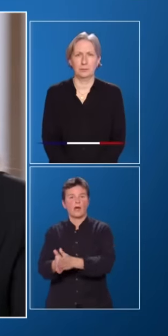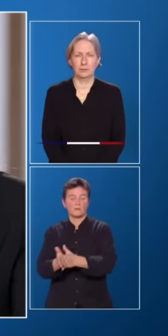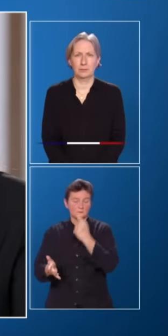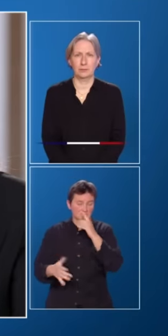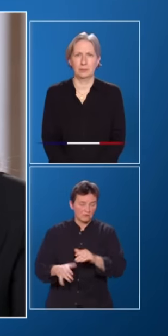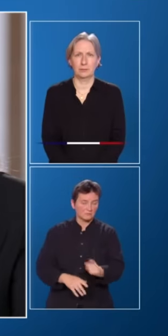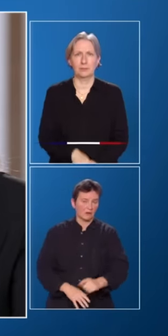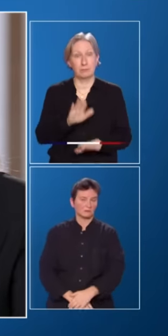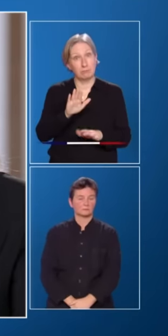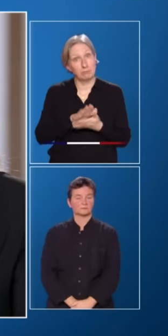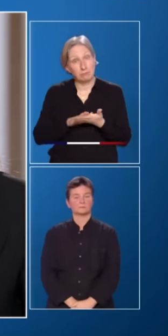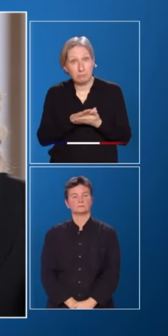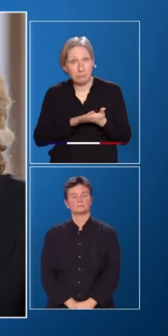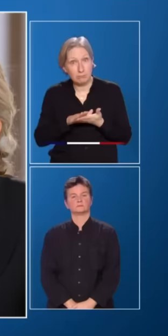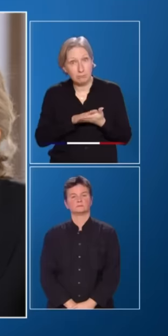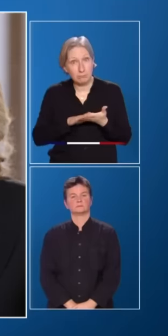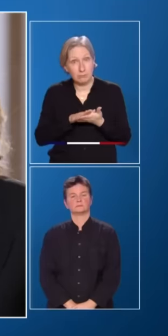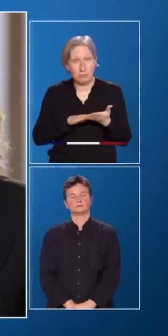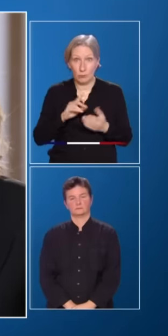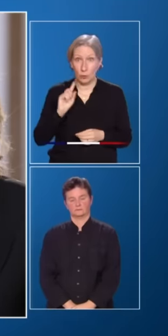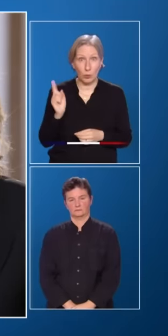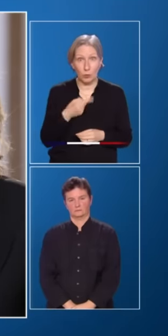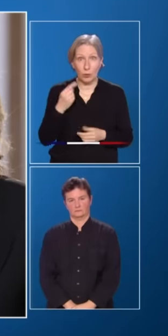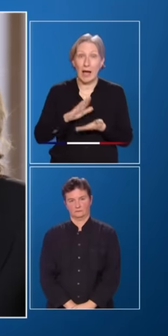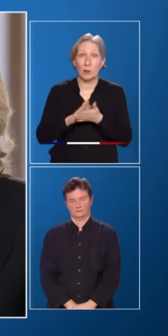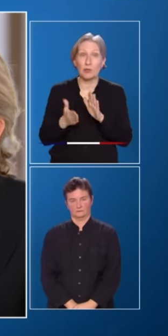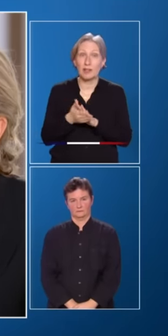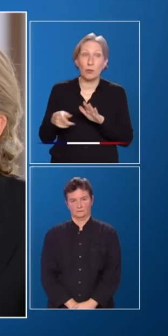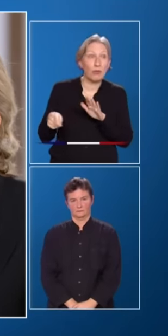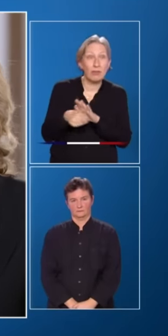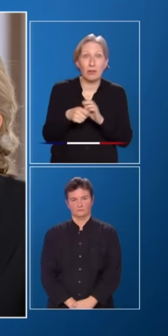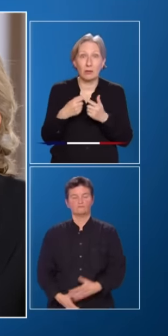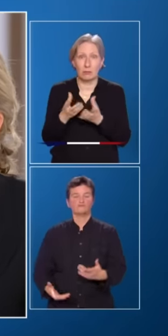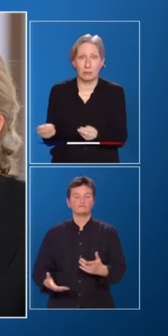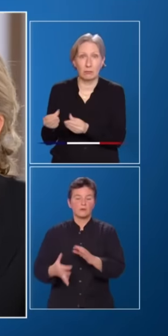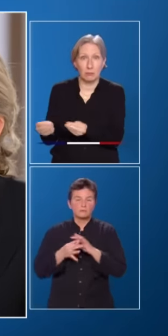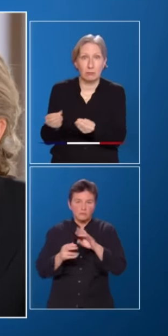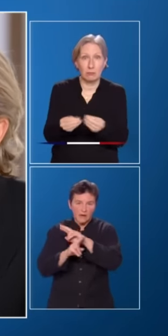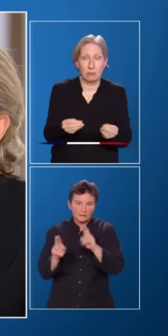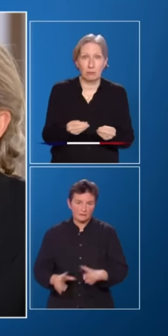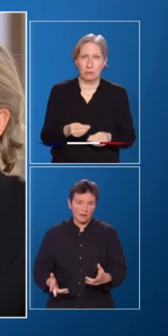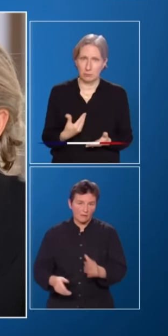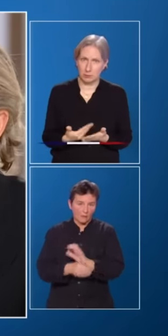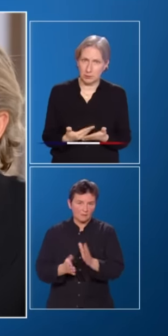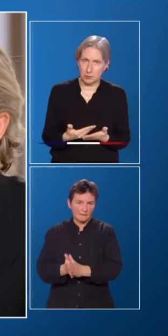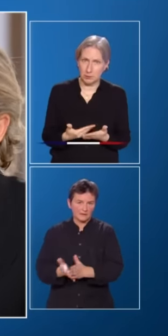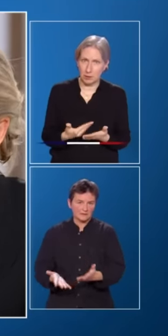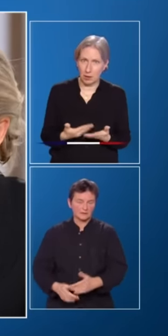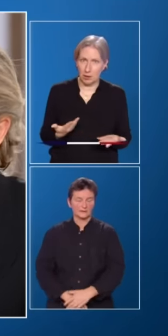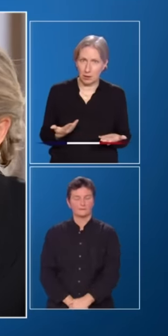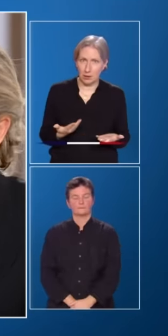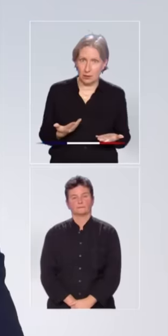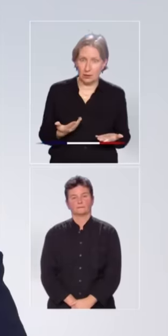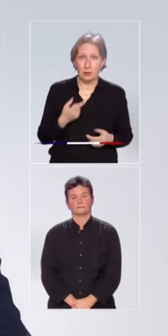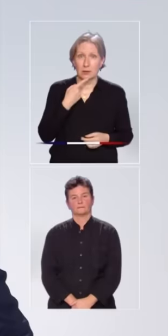pour le coup. Vous m'excuserez, mais nous sommes tous en train de dissoudre des associations qui financent. Coalition internationale mais contre ça. Le Hamas. Mais c'est permettre, c'est